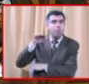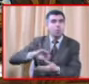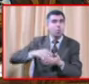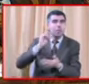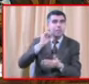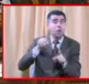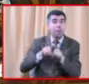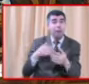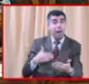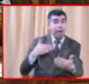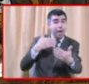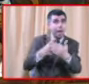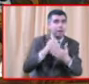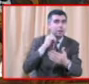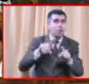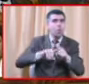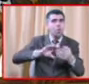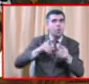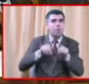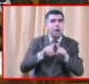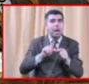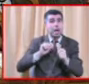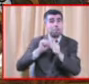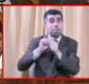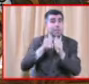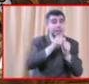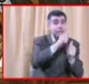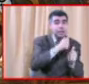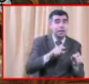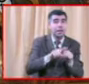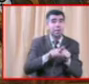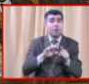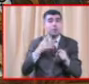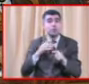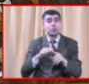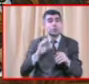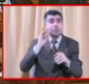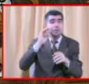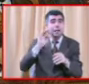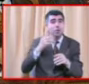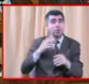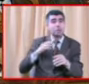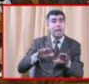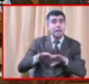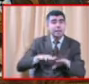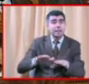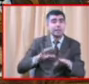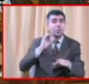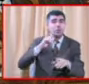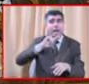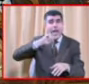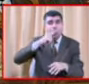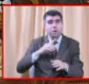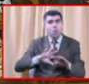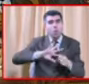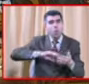الجنوبية الشرقية، كذلك بعض المناطق المعزولة والنائية كإقليم تادلة أزيلال ويعني تنغير والراشدية إلى